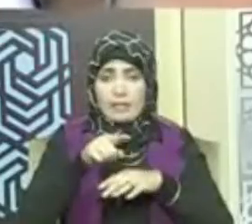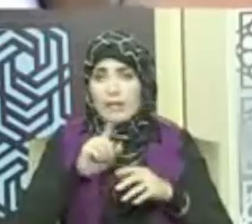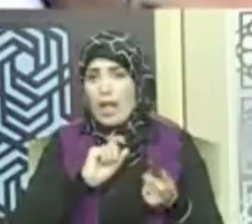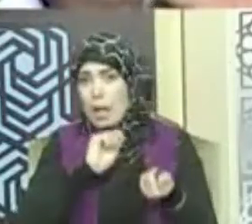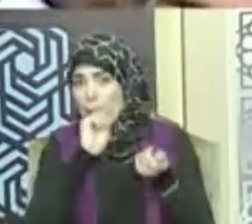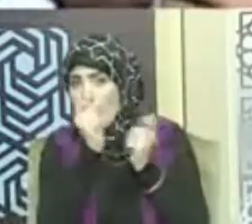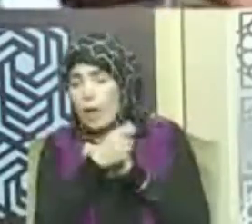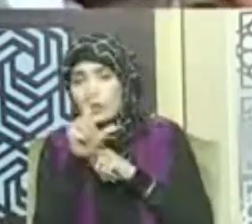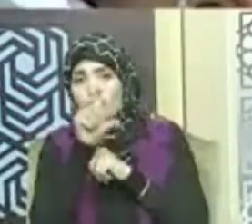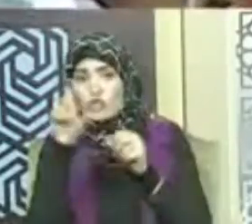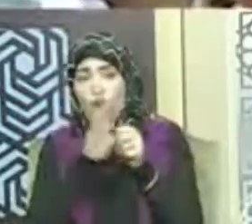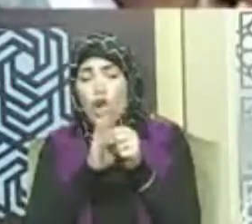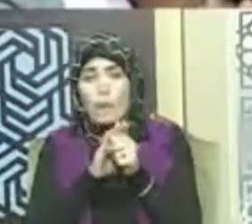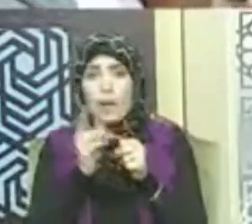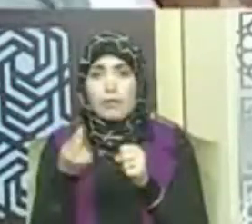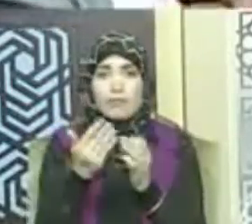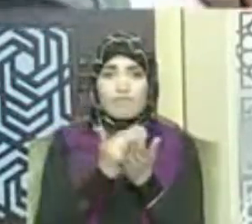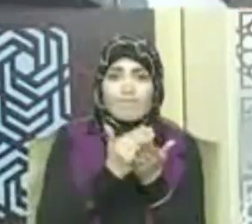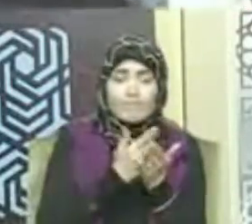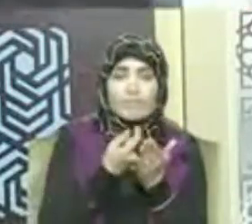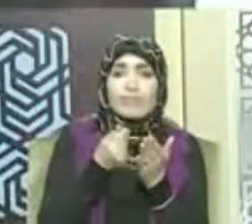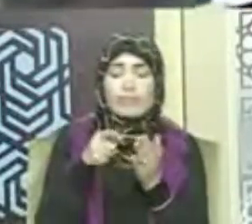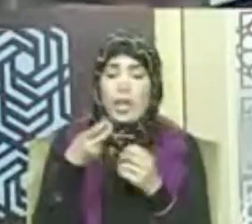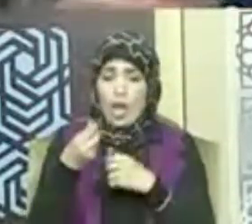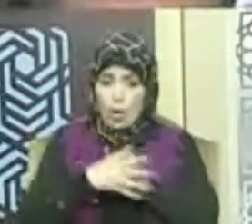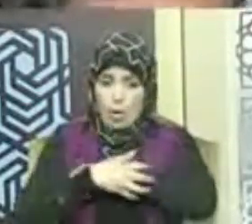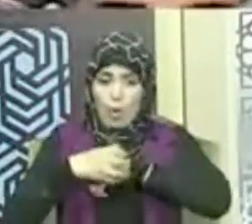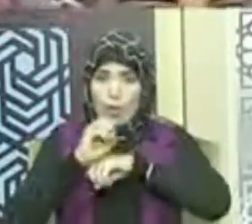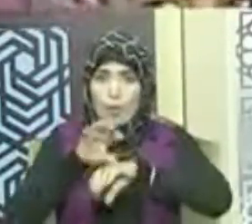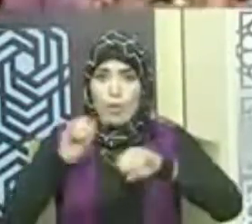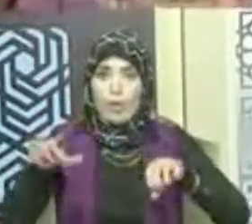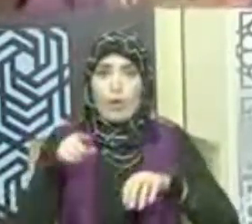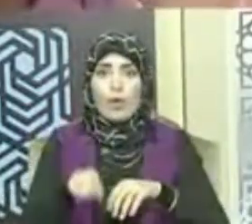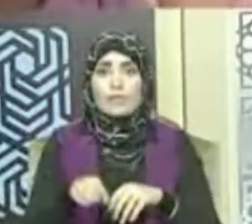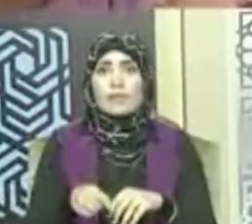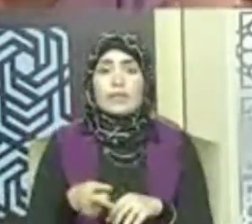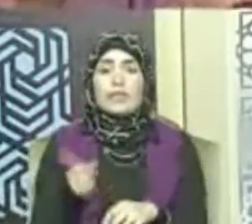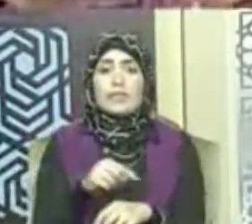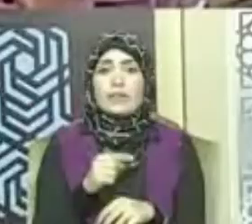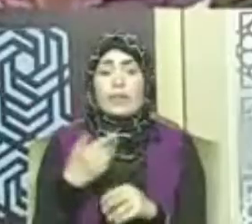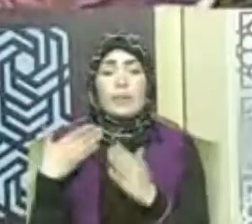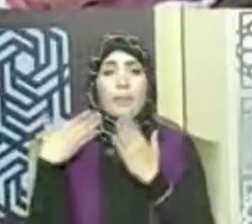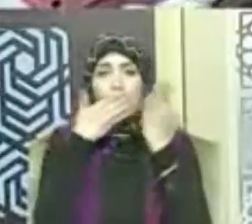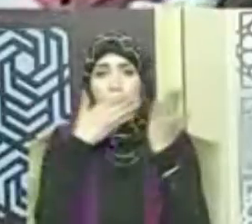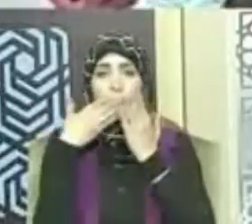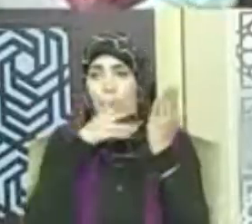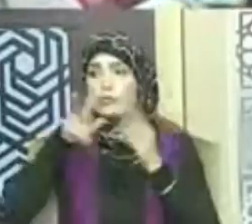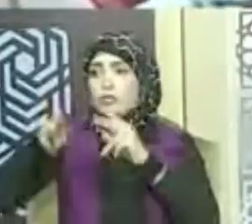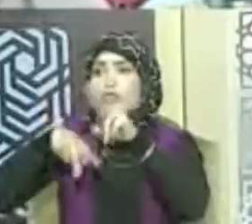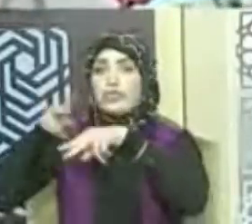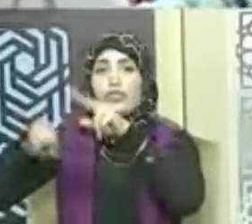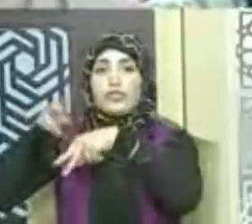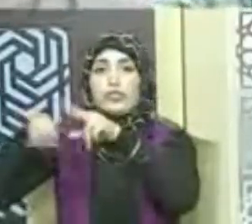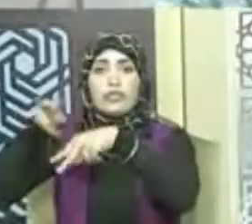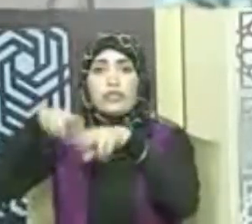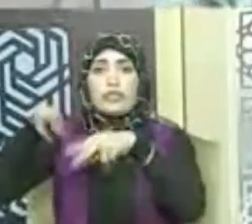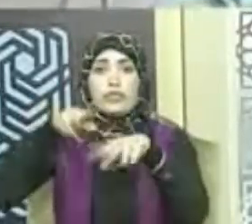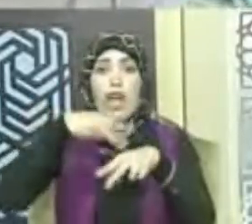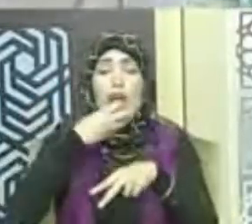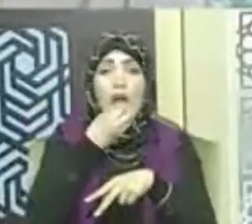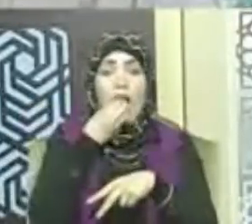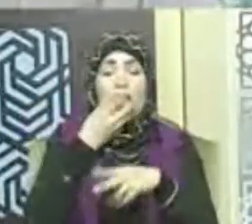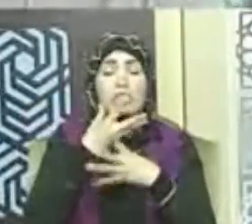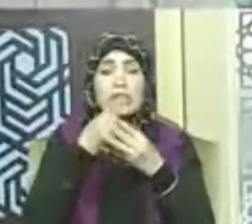يحولونه من شهر اقتصاد وإحسان إلى إسعاف وتبذير